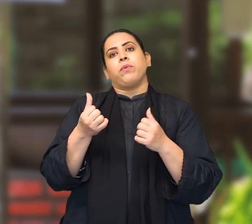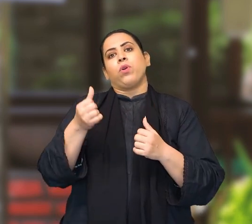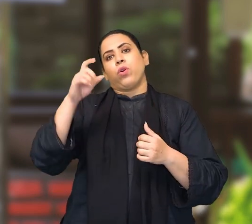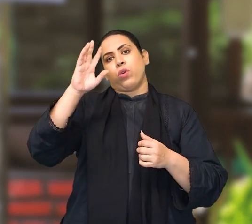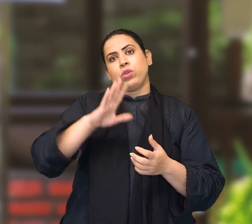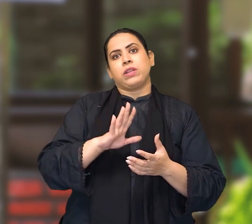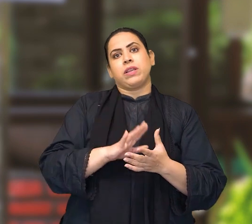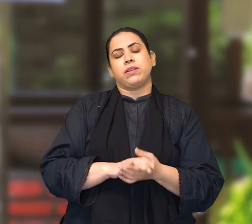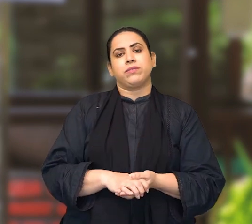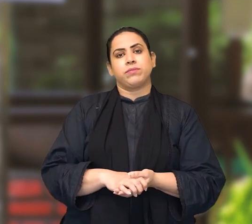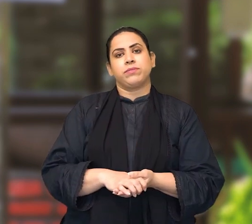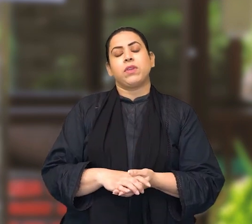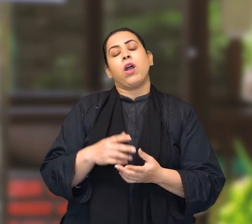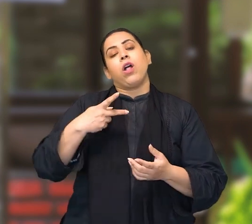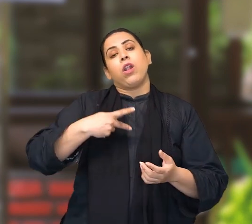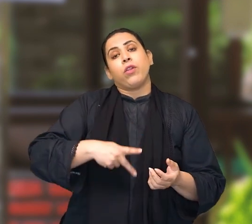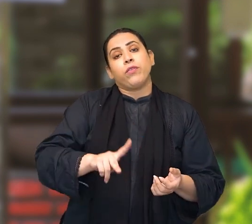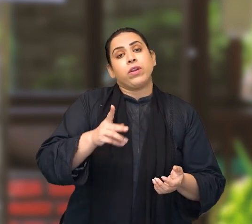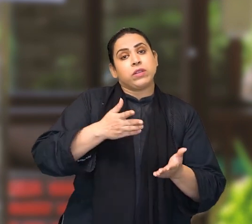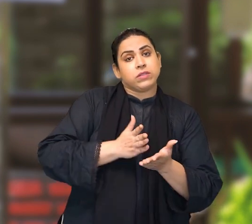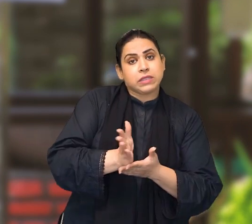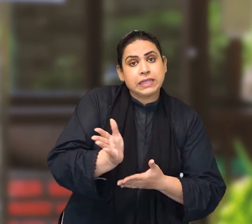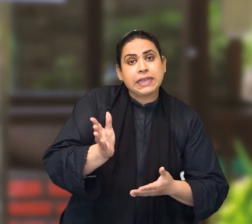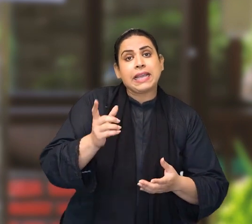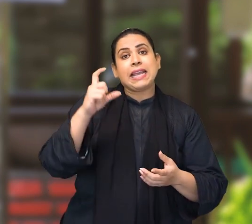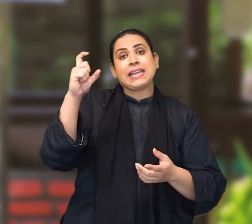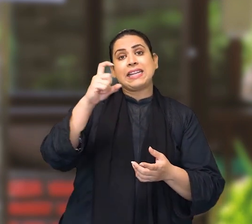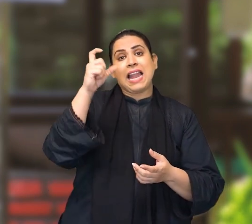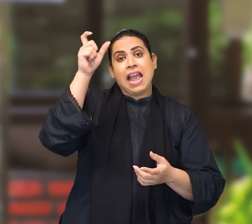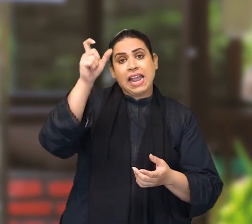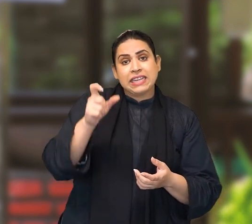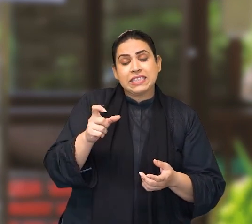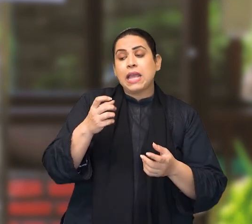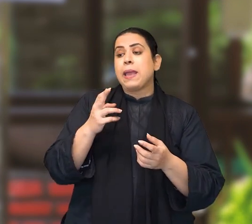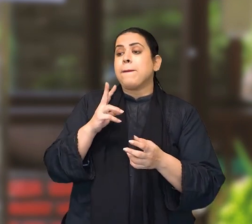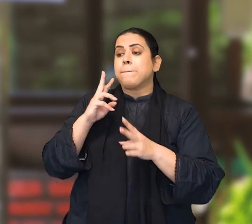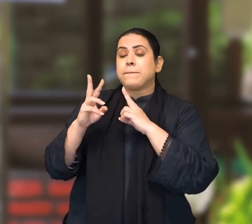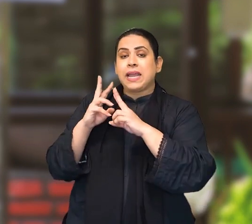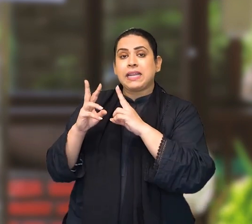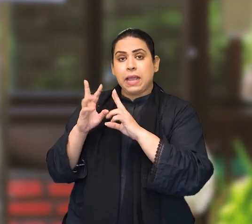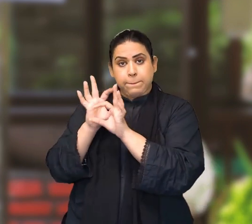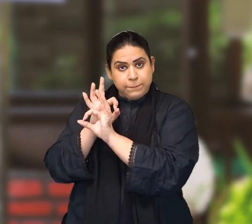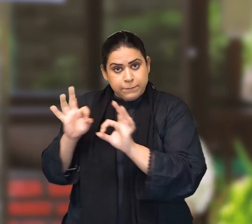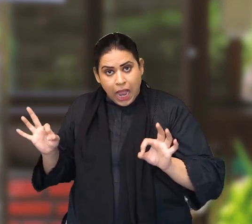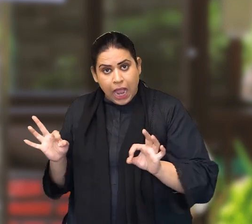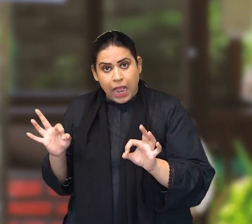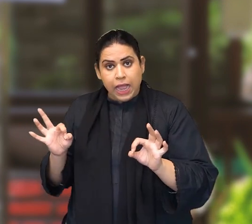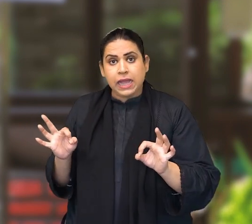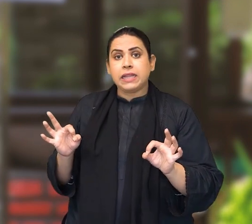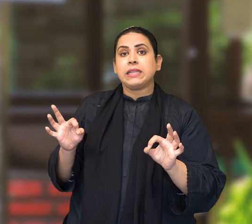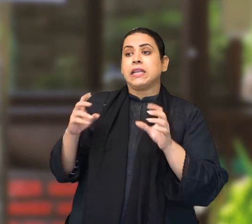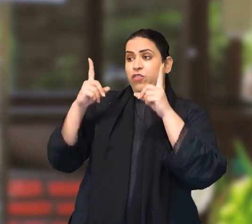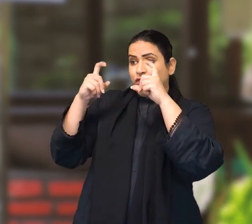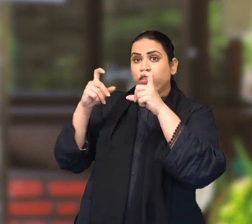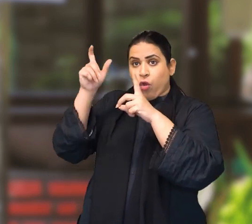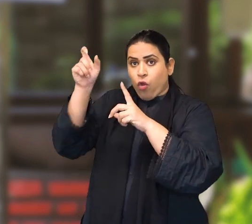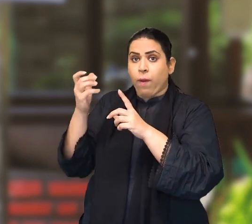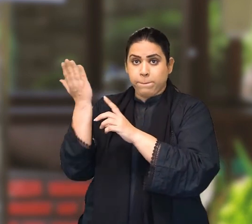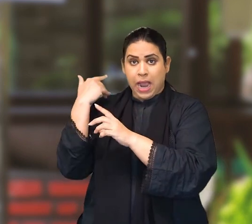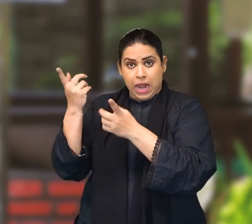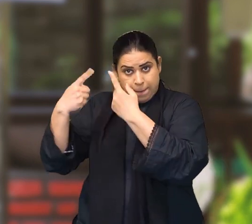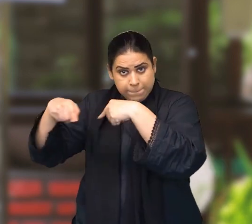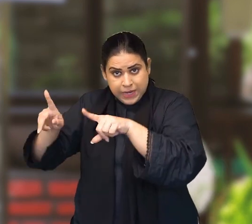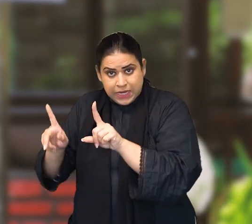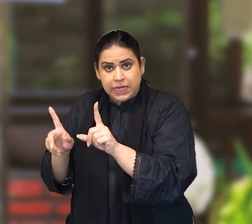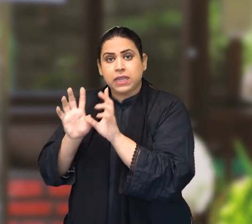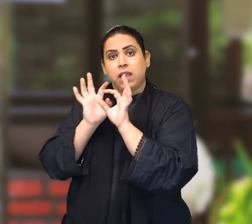your music. So always when you go meet the client और जब उनके साथ चीज़ें सारी final वगैरह हो जाए तो tell the client when the group is made, आपका